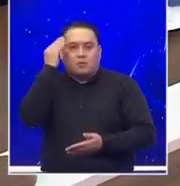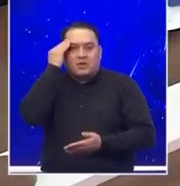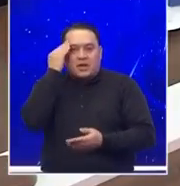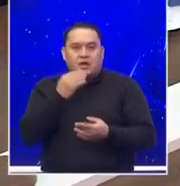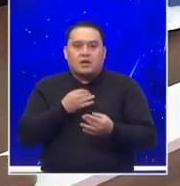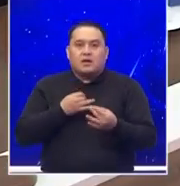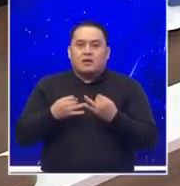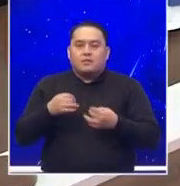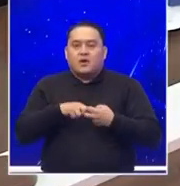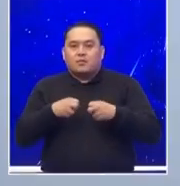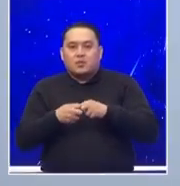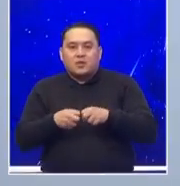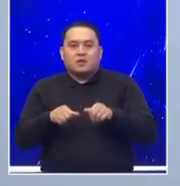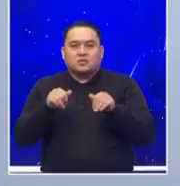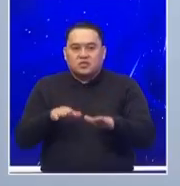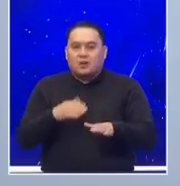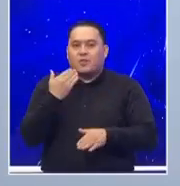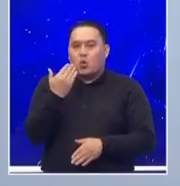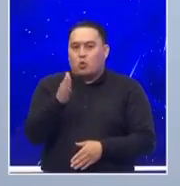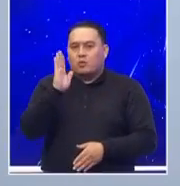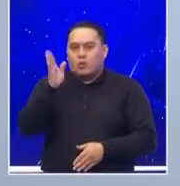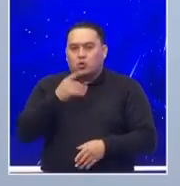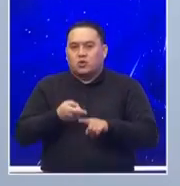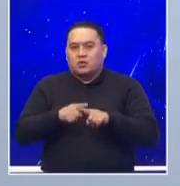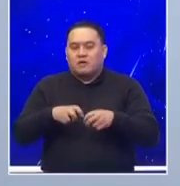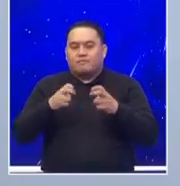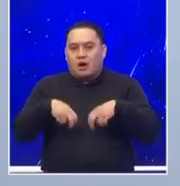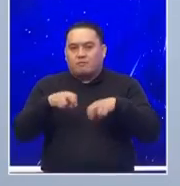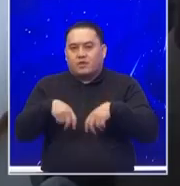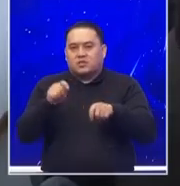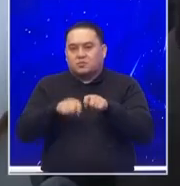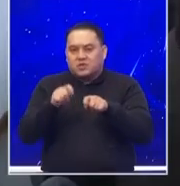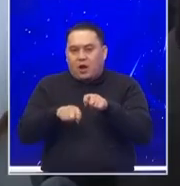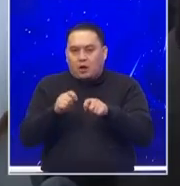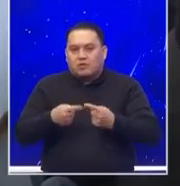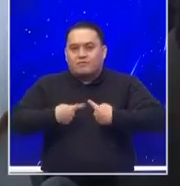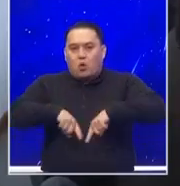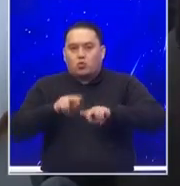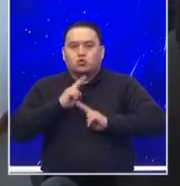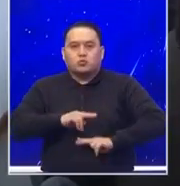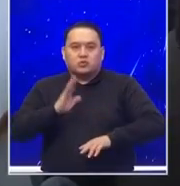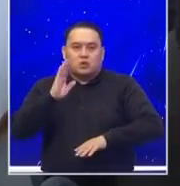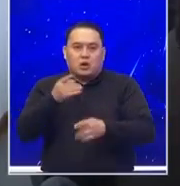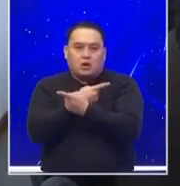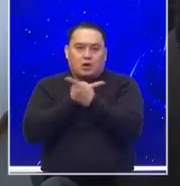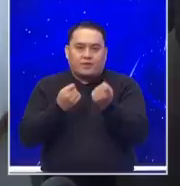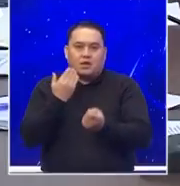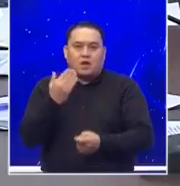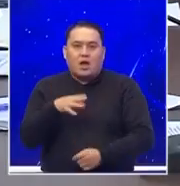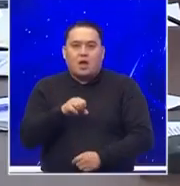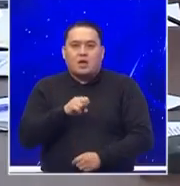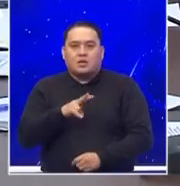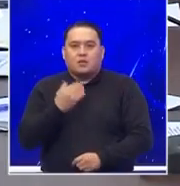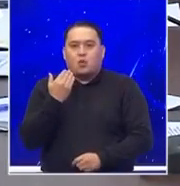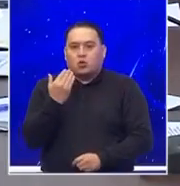қатысты сын ескертпелерін түртіп алды. Алдағы уақытта бұл жөнінде арнайы бірлескен жоба құрып, жұмыс істейтіндіктерін жеткізді. Сонымен